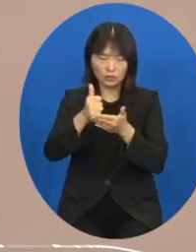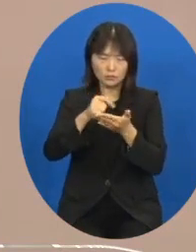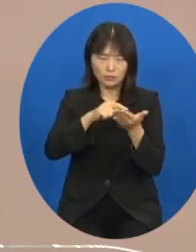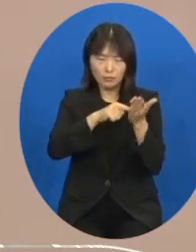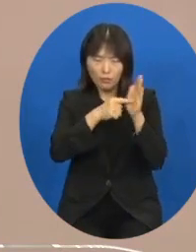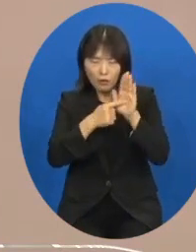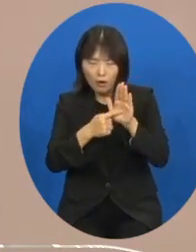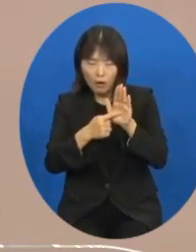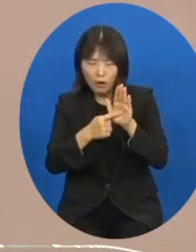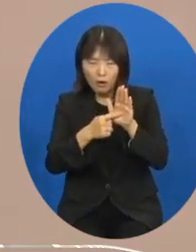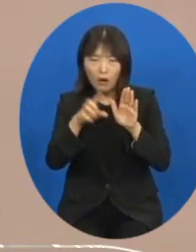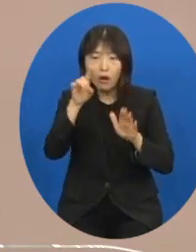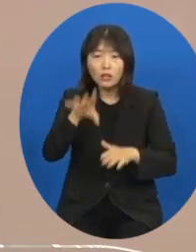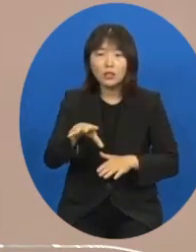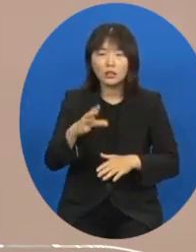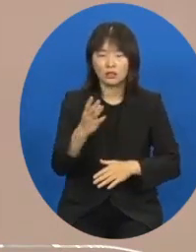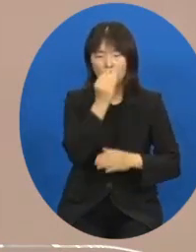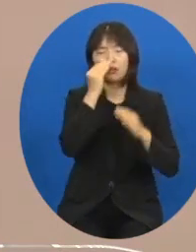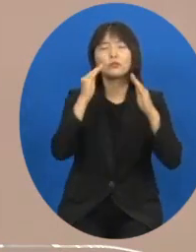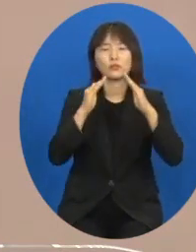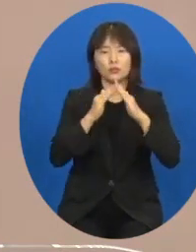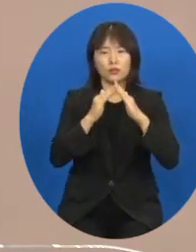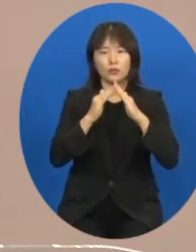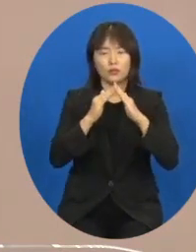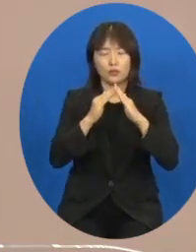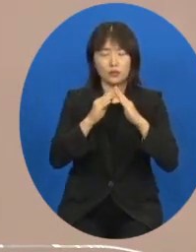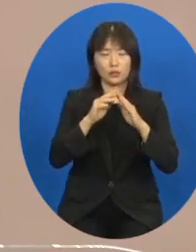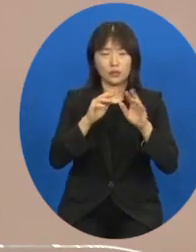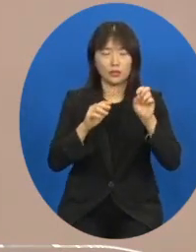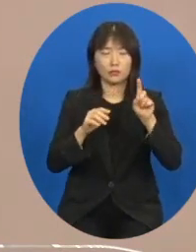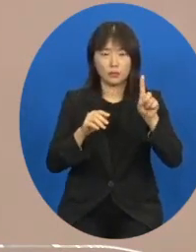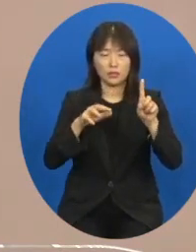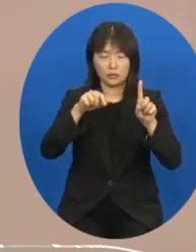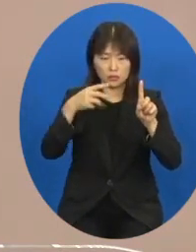예표하는 곳이 성전이었습니다. 그래서 21절에